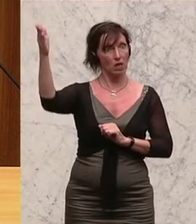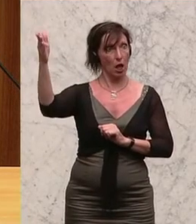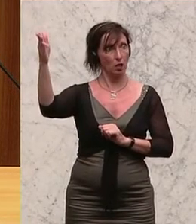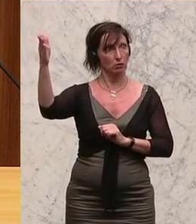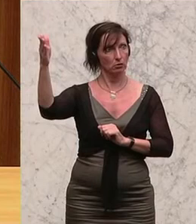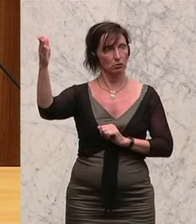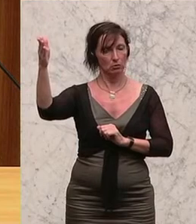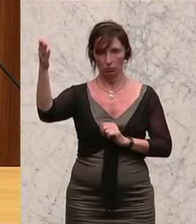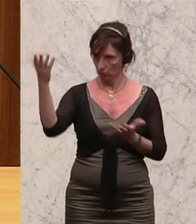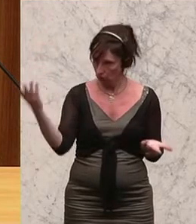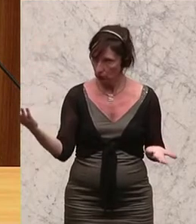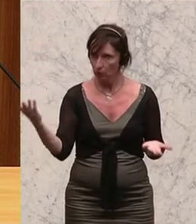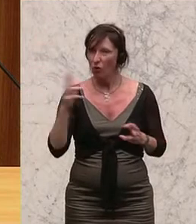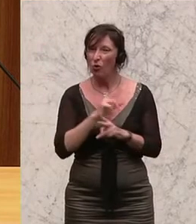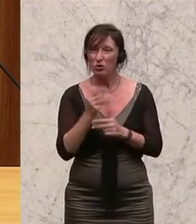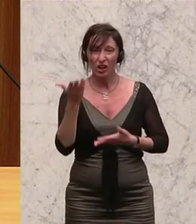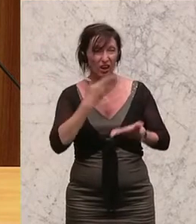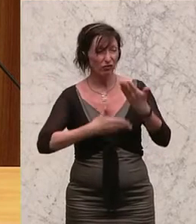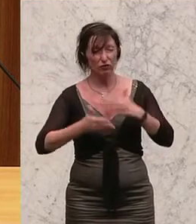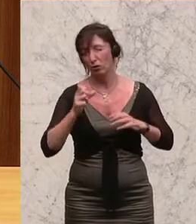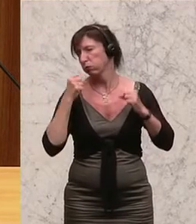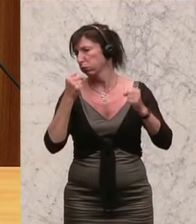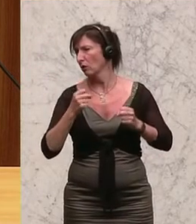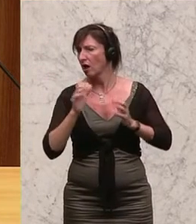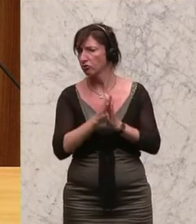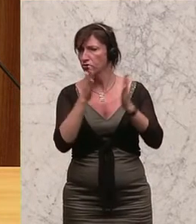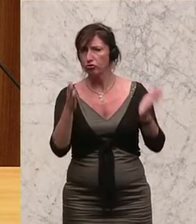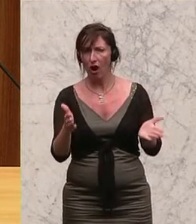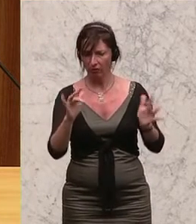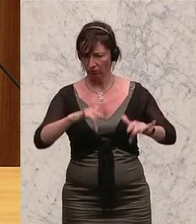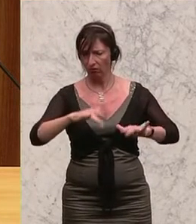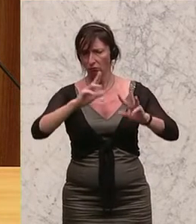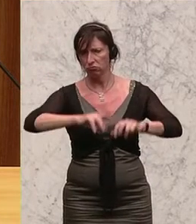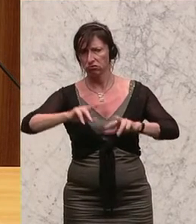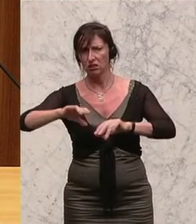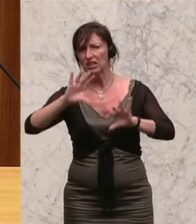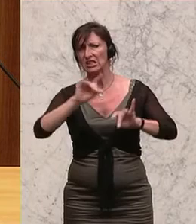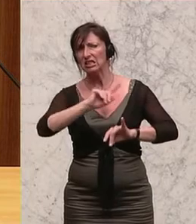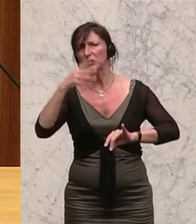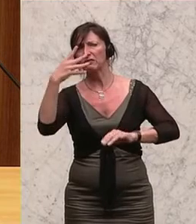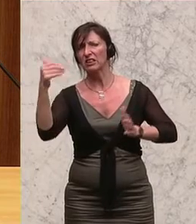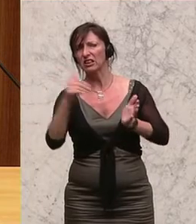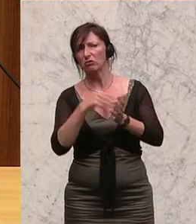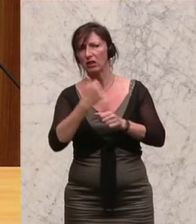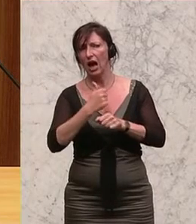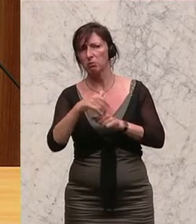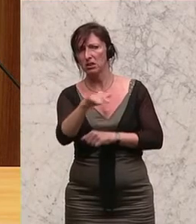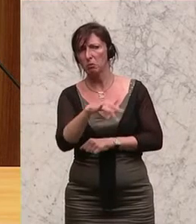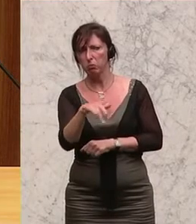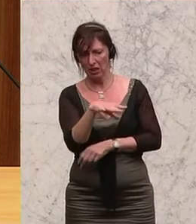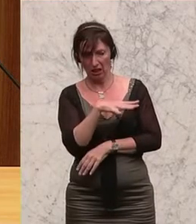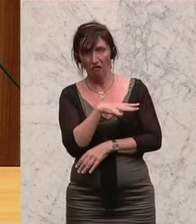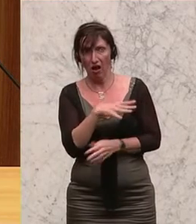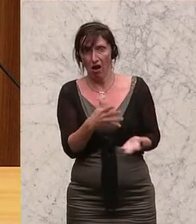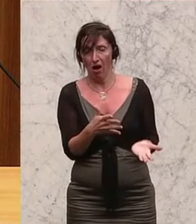enormen Schaden, der der österreichischen Wirtschaft dadurch entsteht. Es gibt Untersuchungen, 10.000 bis 40.000 Arbeitsplätze sind dadurch gefährdet.